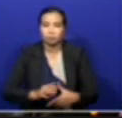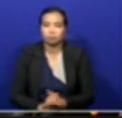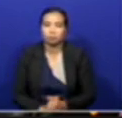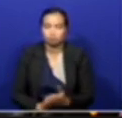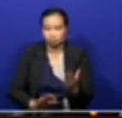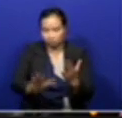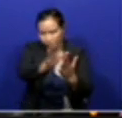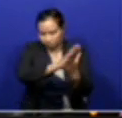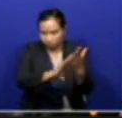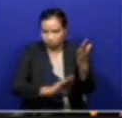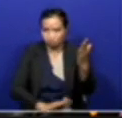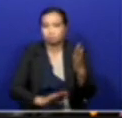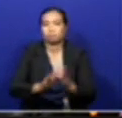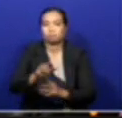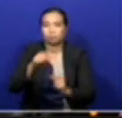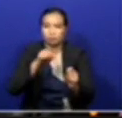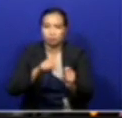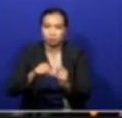ศไทยค่ะ